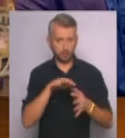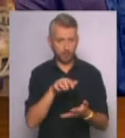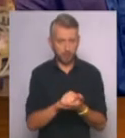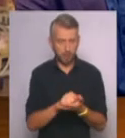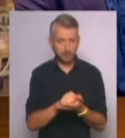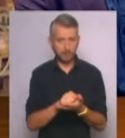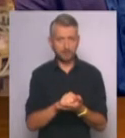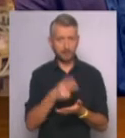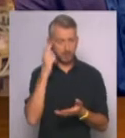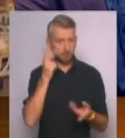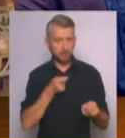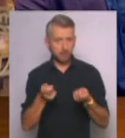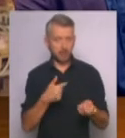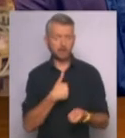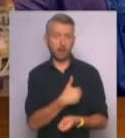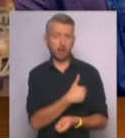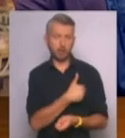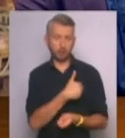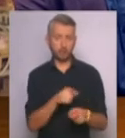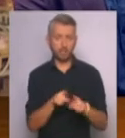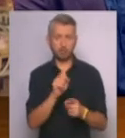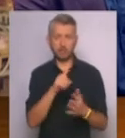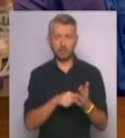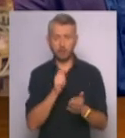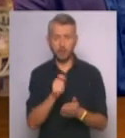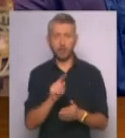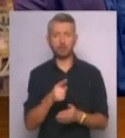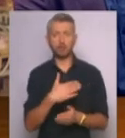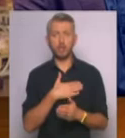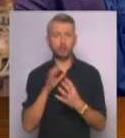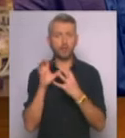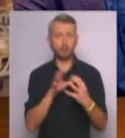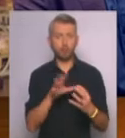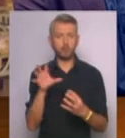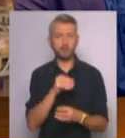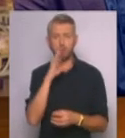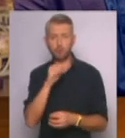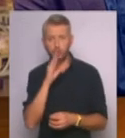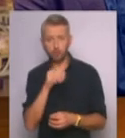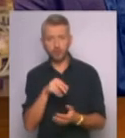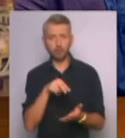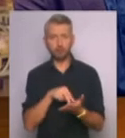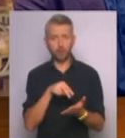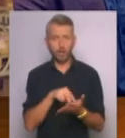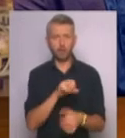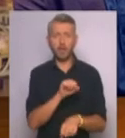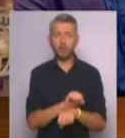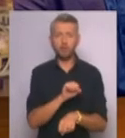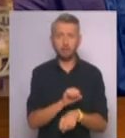опікуєтесь в Київській адміністрації, то я б хотіла таке питання. Чому наші автобуси, всі маршрутки стоять на